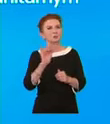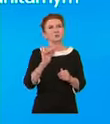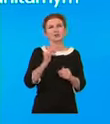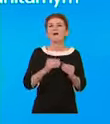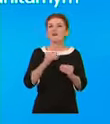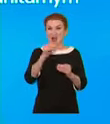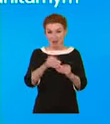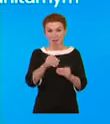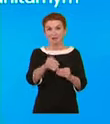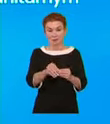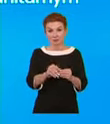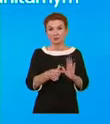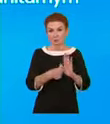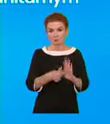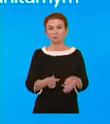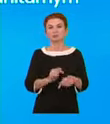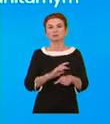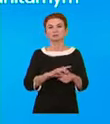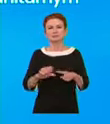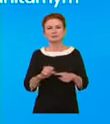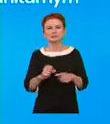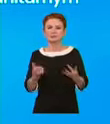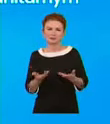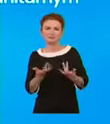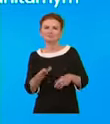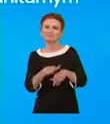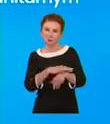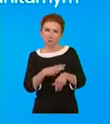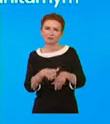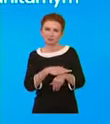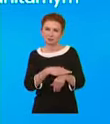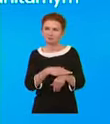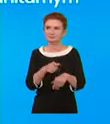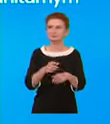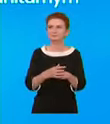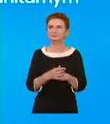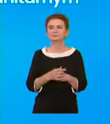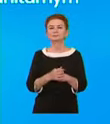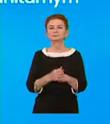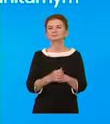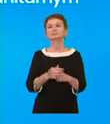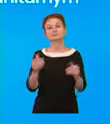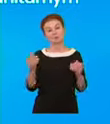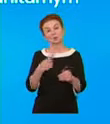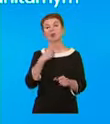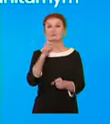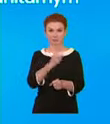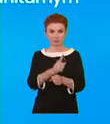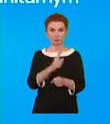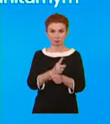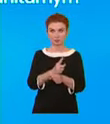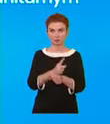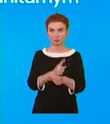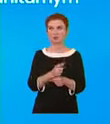przedstawiamy, i w łagodzeniu pewnych czynności, działań, funkcji gospodarczych, to decydujemy się na